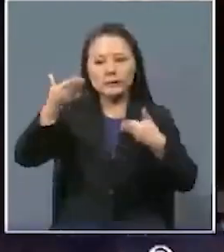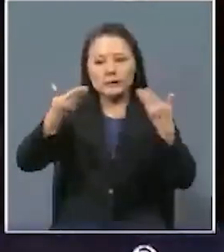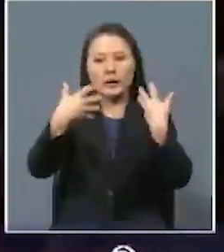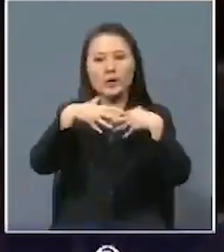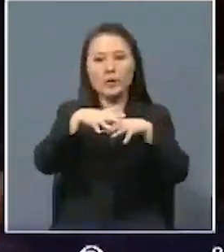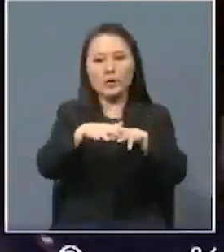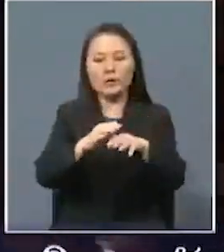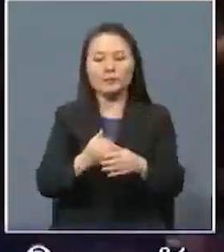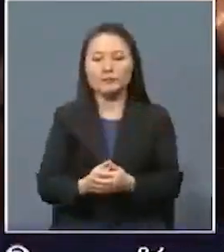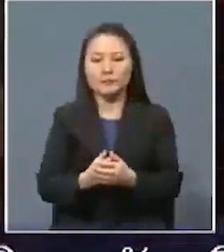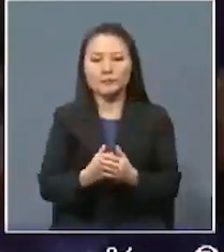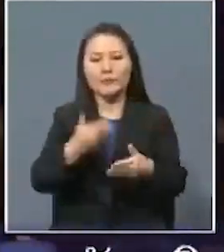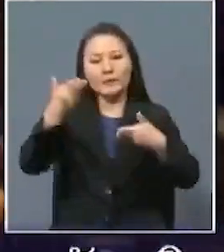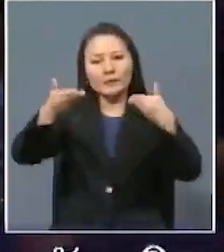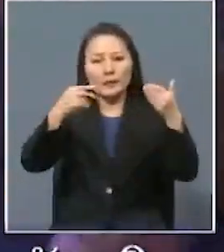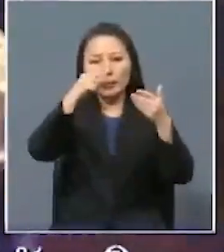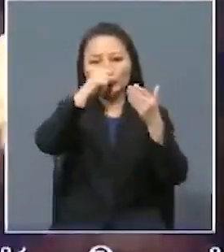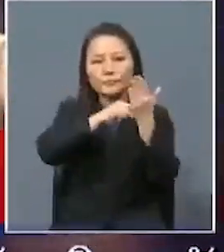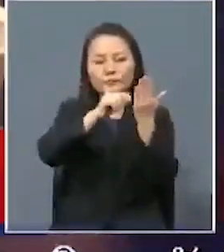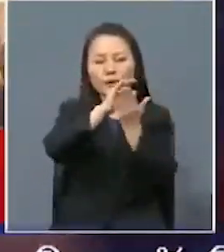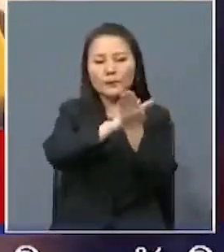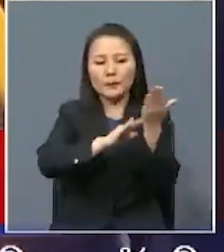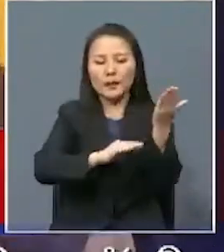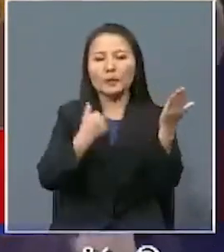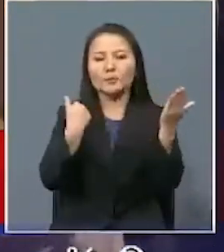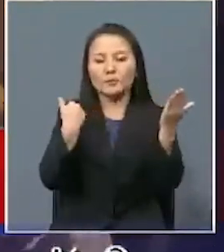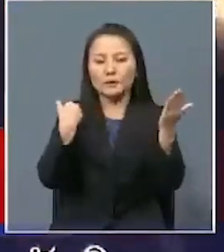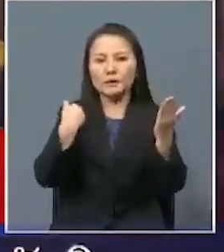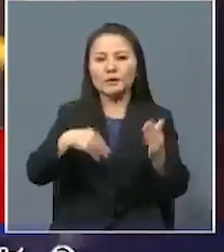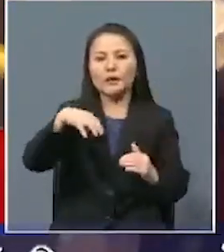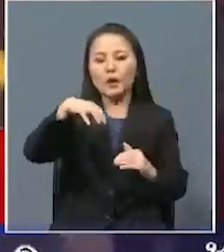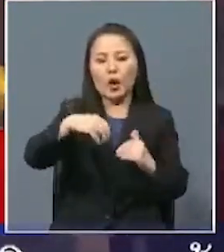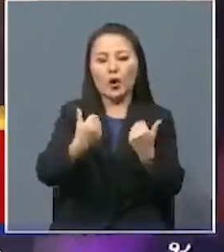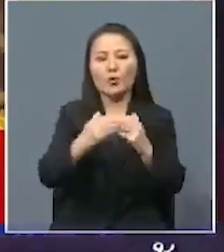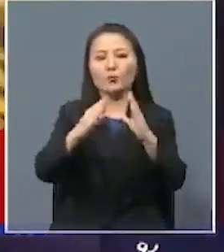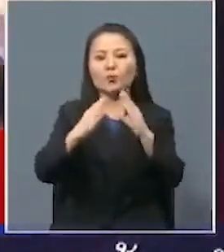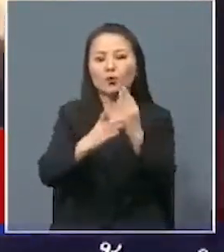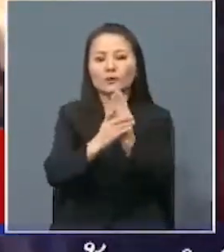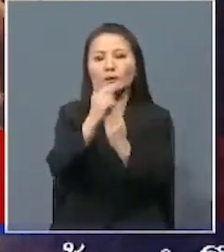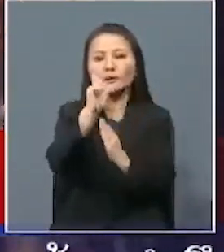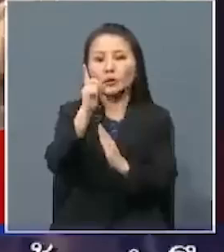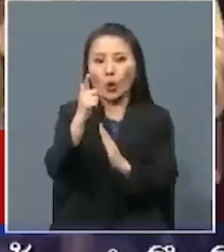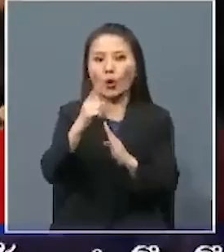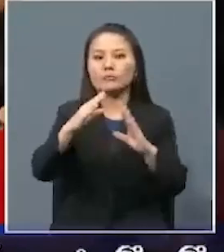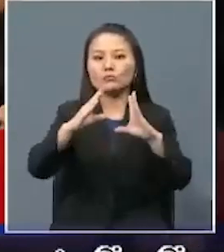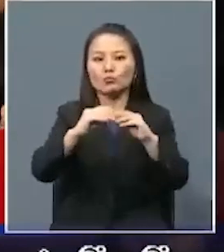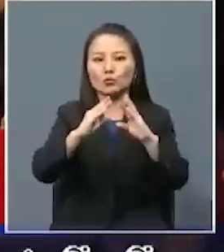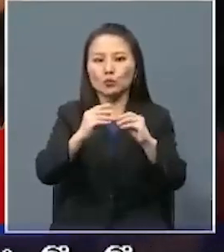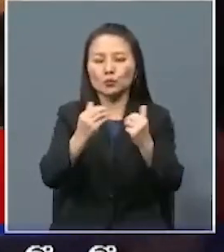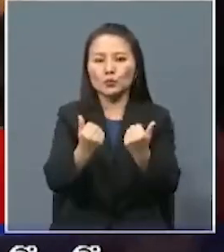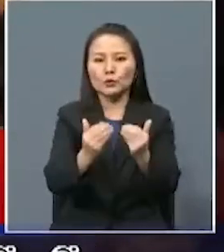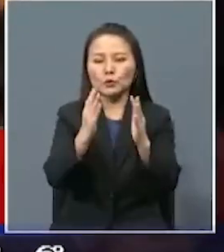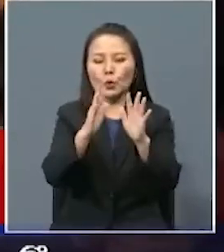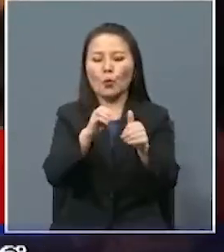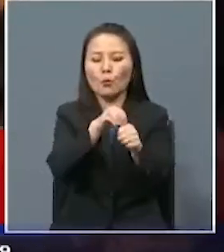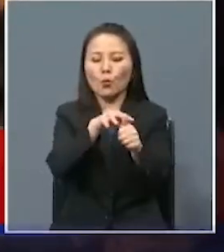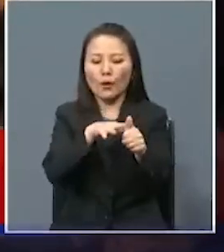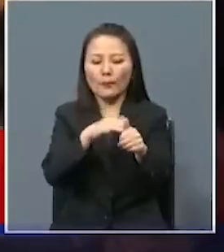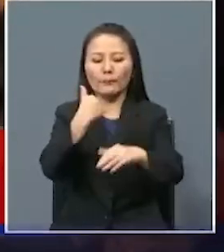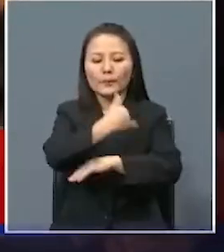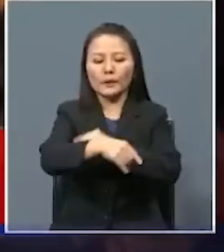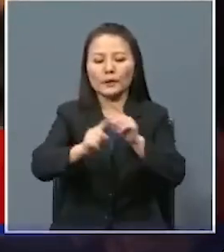บรรยากาศงาน Thailand creative cultureAgencyภายในศูนย์การประชุมแห่งชาติสิริกิติก็เรียกว่าเนืองแน่นไปด้วยบรรดาผู้นำ